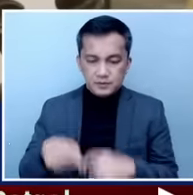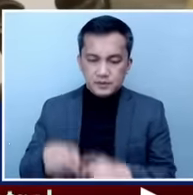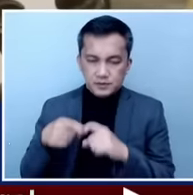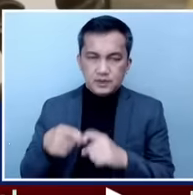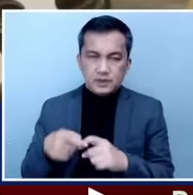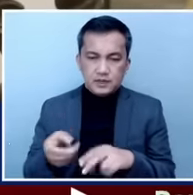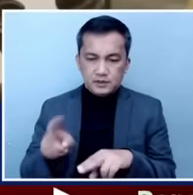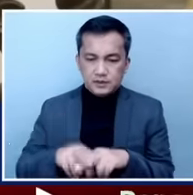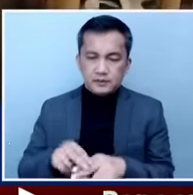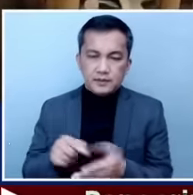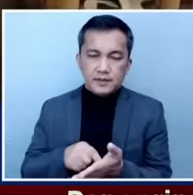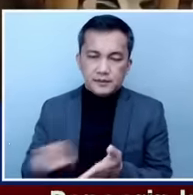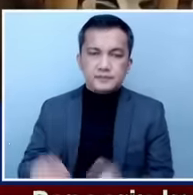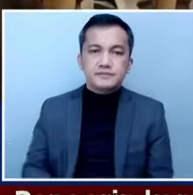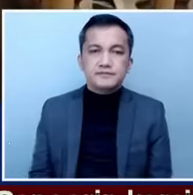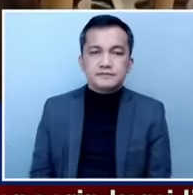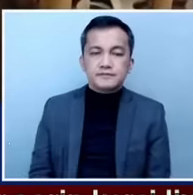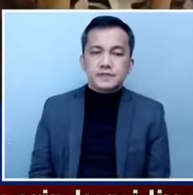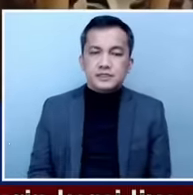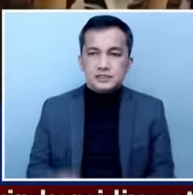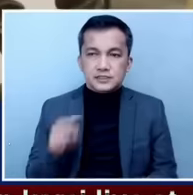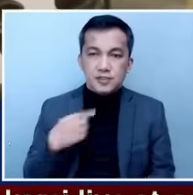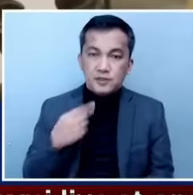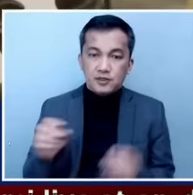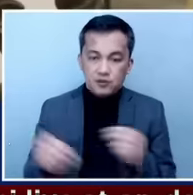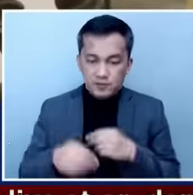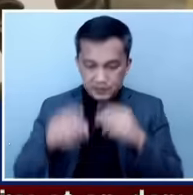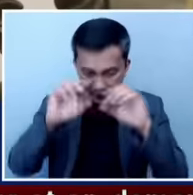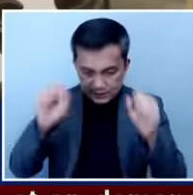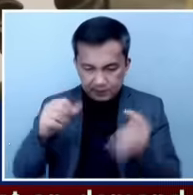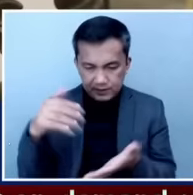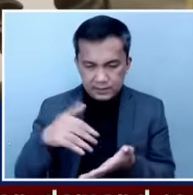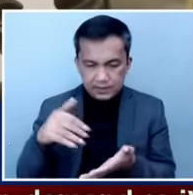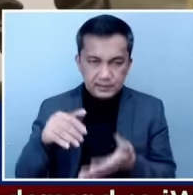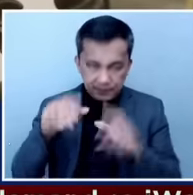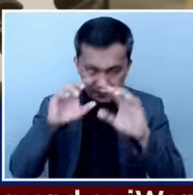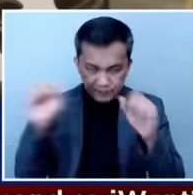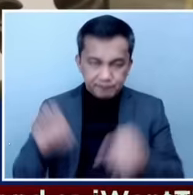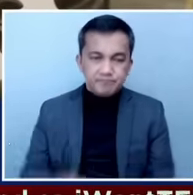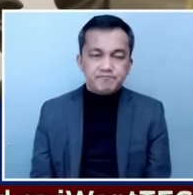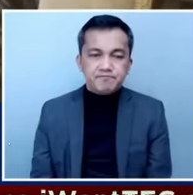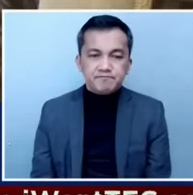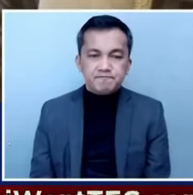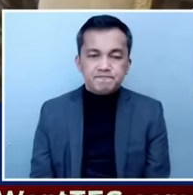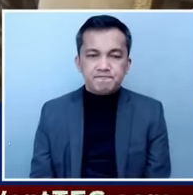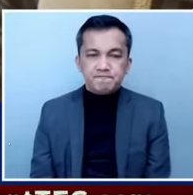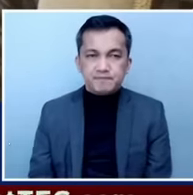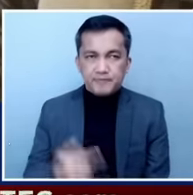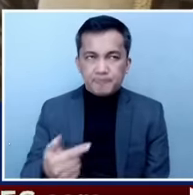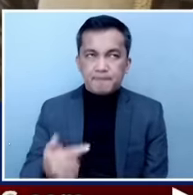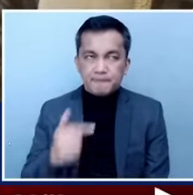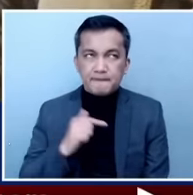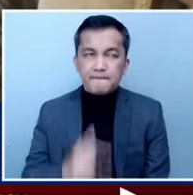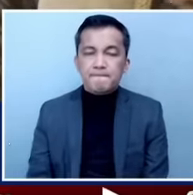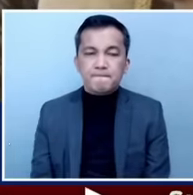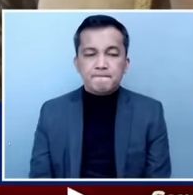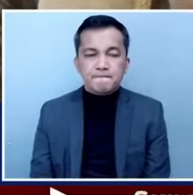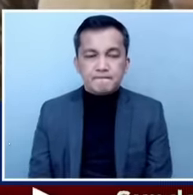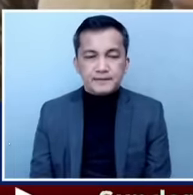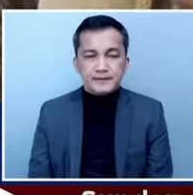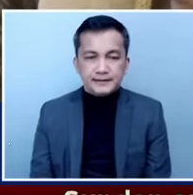hike. Ayon sa Malacanang, pinag-aaralan na ito ng Pangulo. Rafael Bosano, ABS-CBN